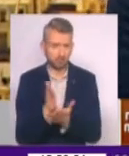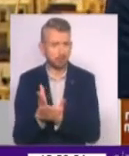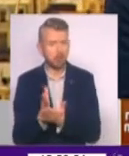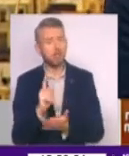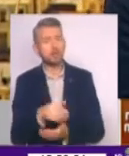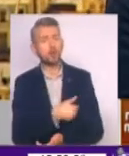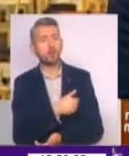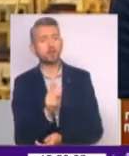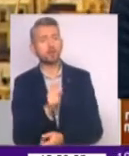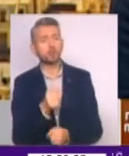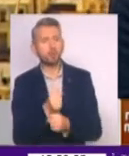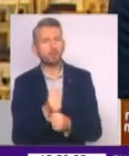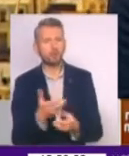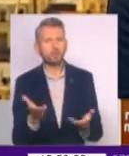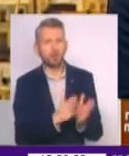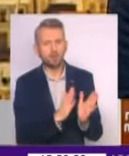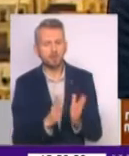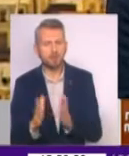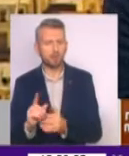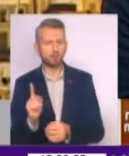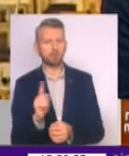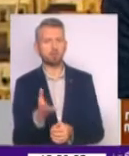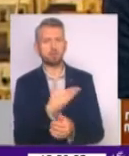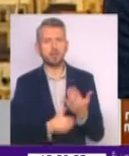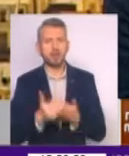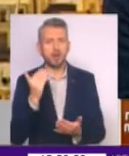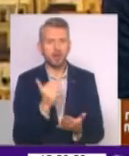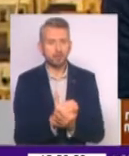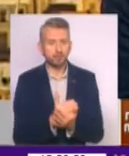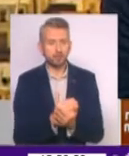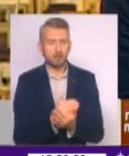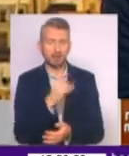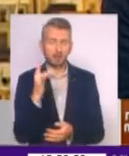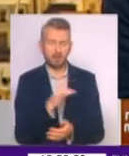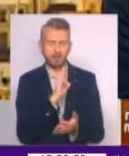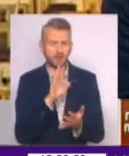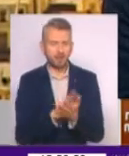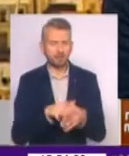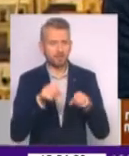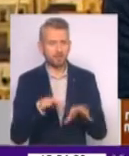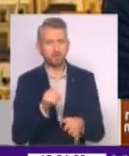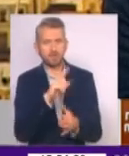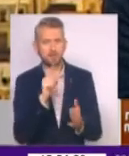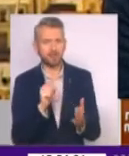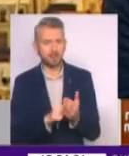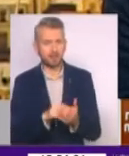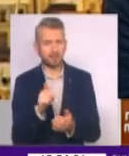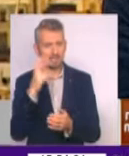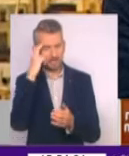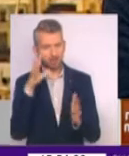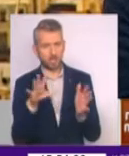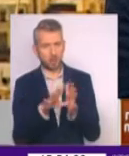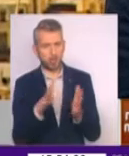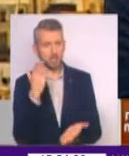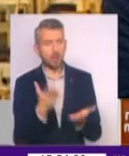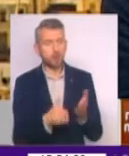щоб робилось якось системно, да, щоб ми нарешті раз і назавжди вирішили питання з «Київенерго».